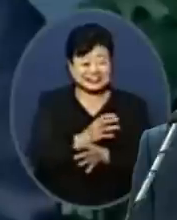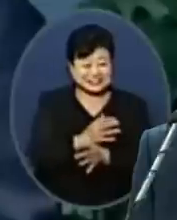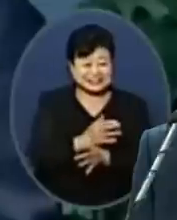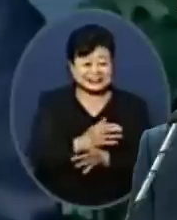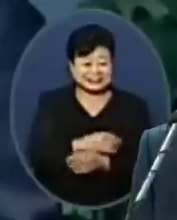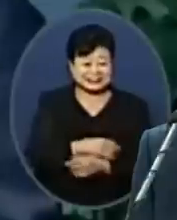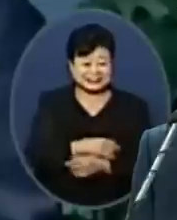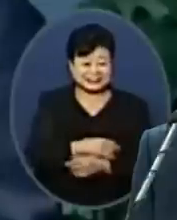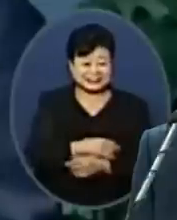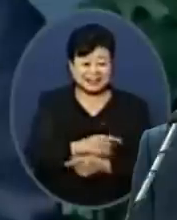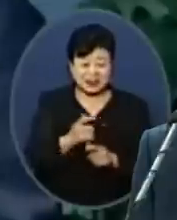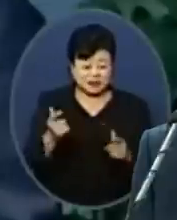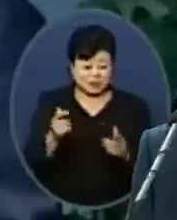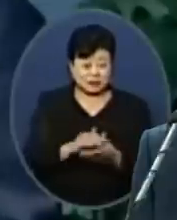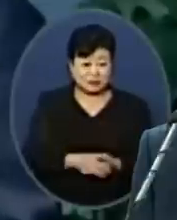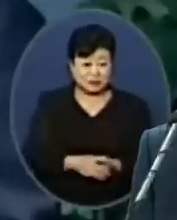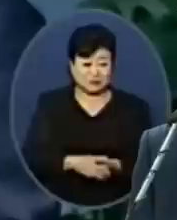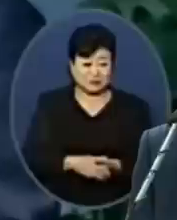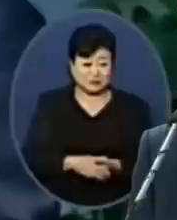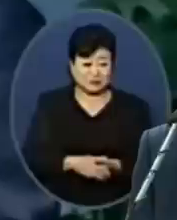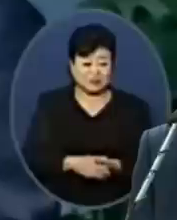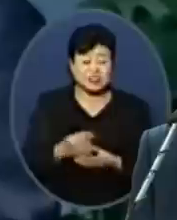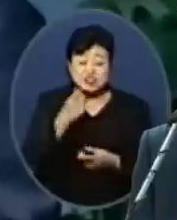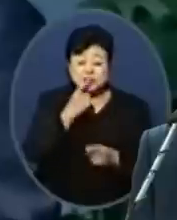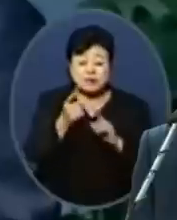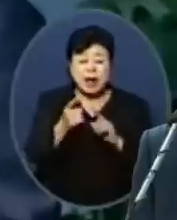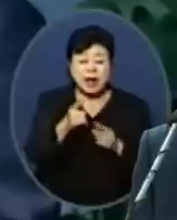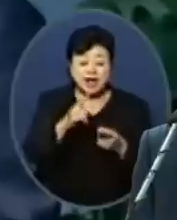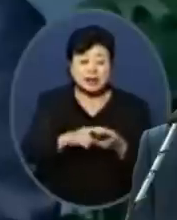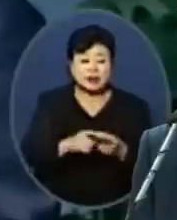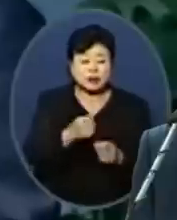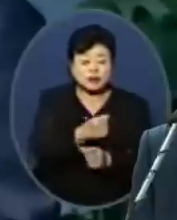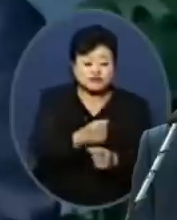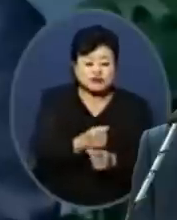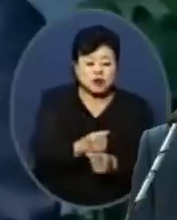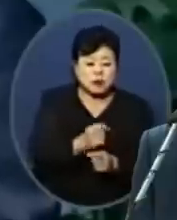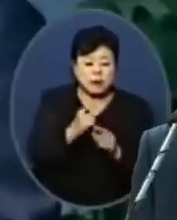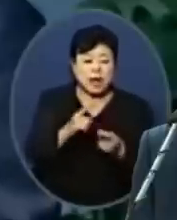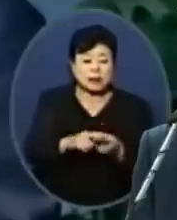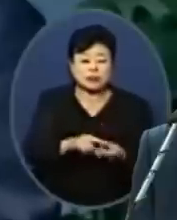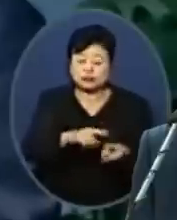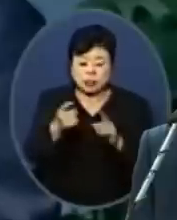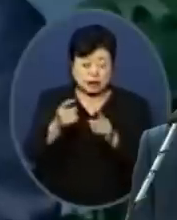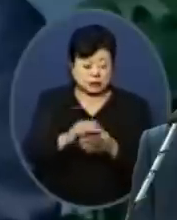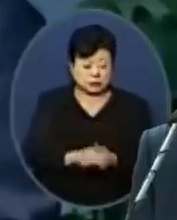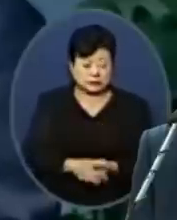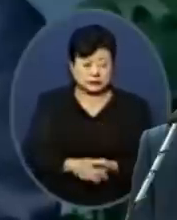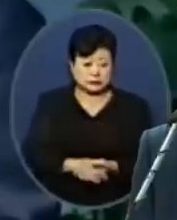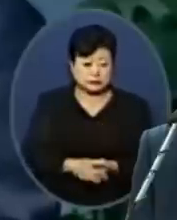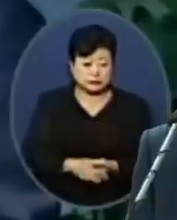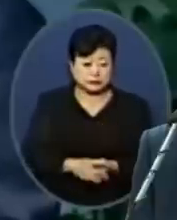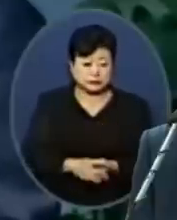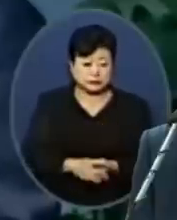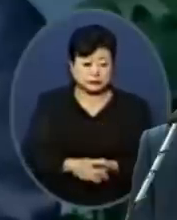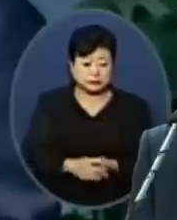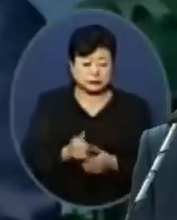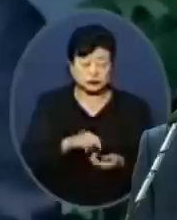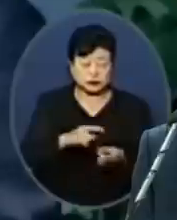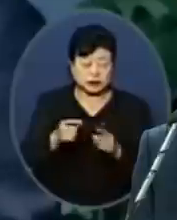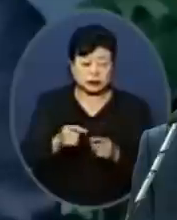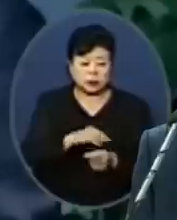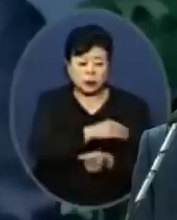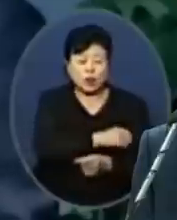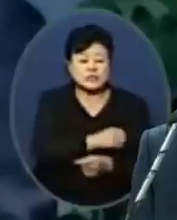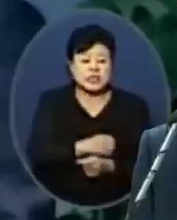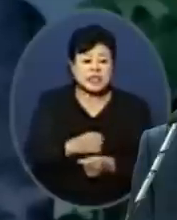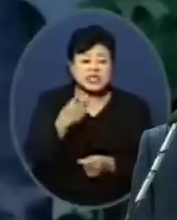장난치는 것 같지만 장난치는 거 아닙니다. 내 입에 말로 내가 묶였으면 내 입에 말로 내가 사로잡힌다고 하는 것입니다. 죽고 사는 권세가